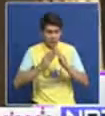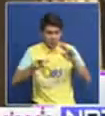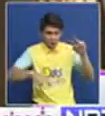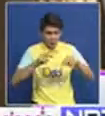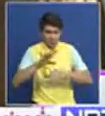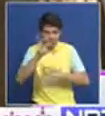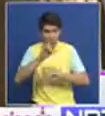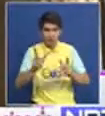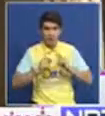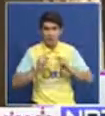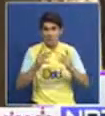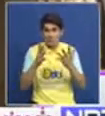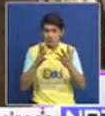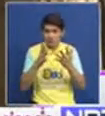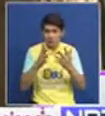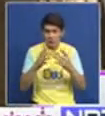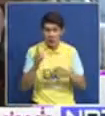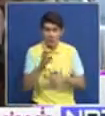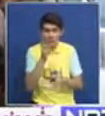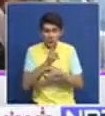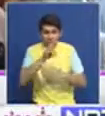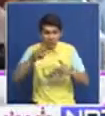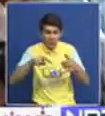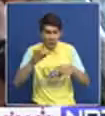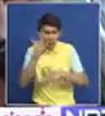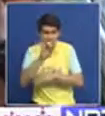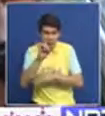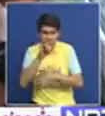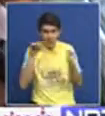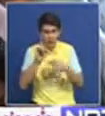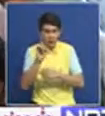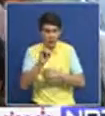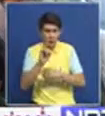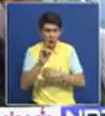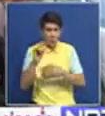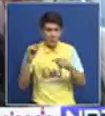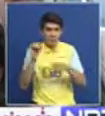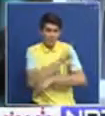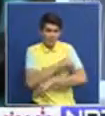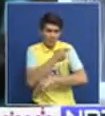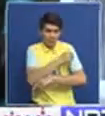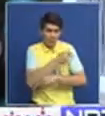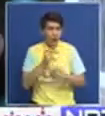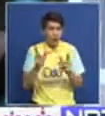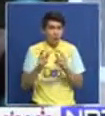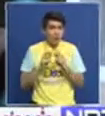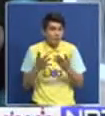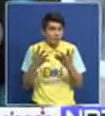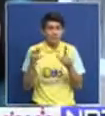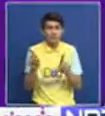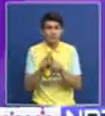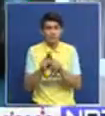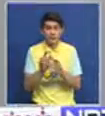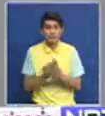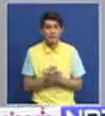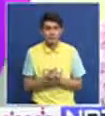ไม่ได้รับอนุญาตและทำการรักษาสัตว์โดยแพทย์ที่ไม่ได้รับใบอนุญาตจากแพทยสภ